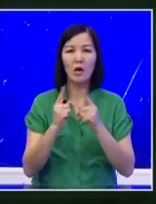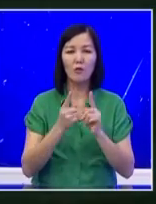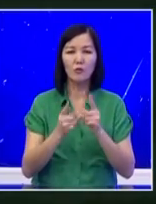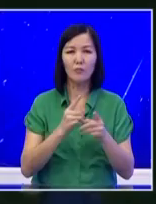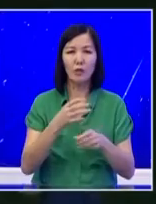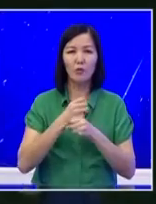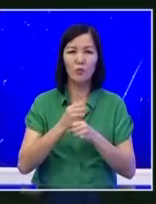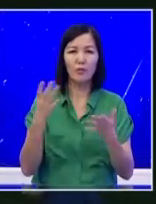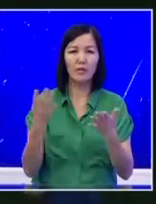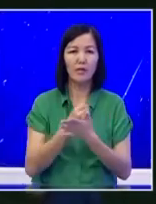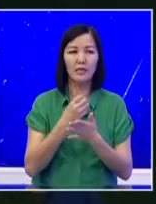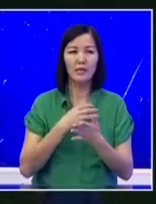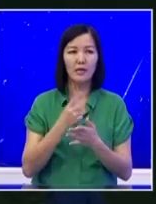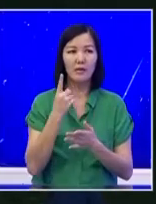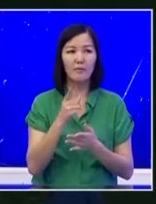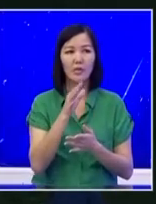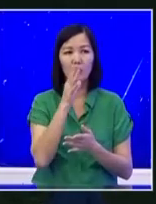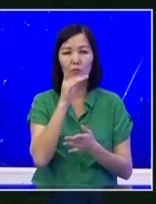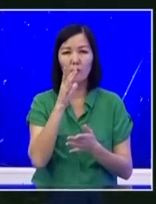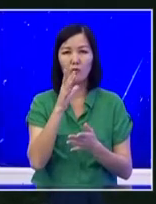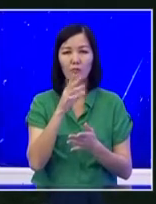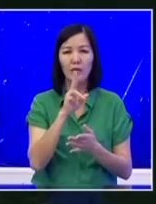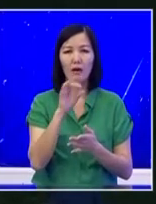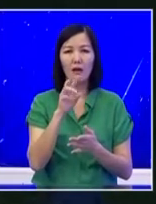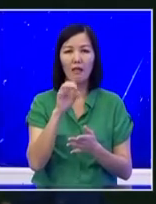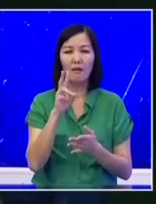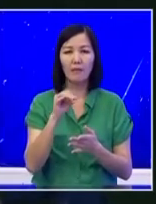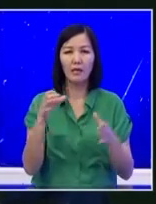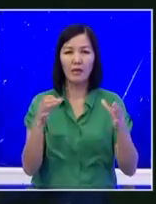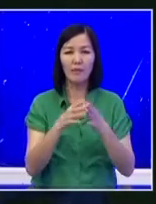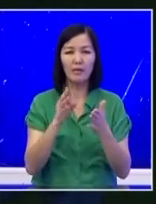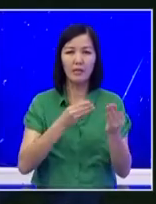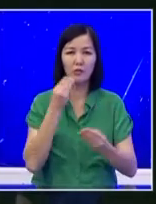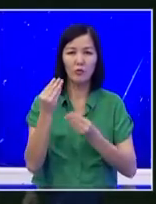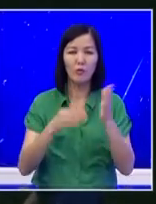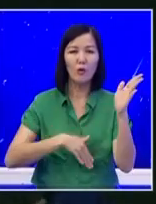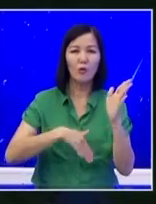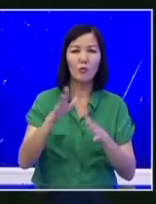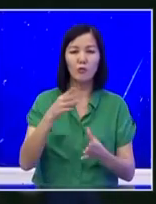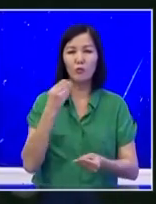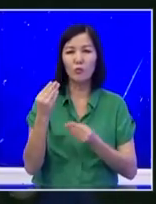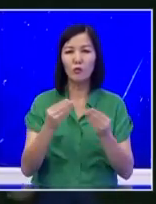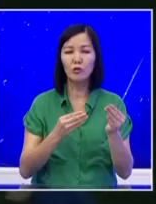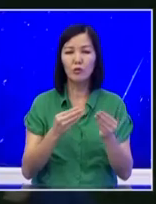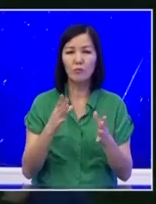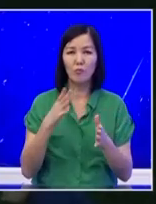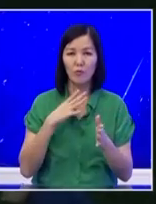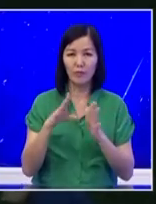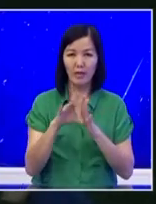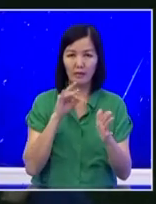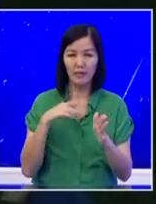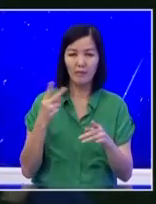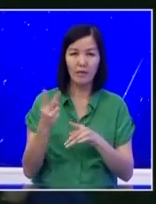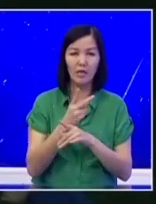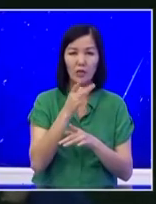кубогын иеленді. Мен бірінші маусымда Қаламгер командасында ойнағам. Онда үздік ойыншы номинациясын иелендік. Енді міне екінші